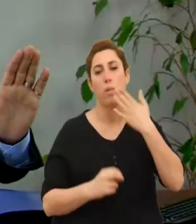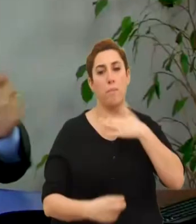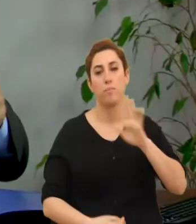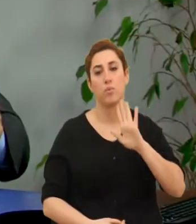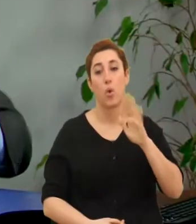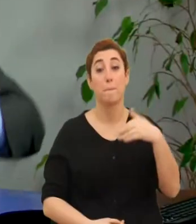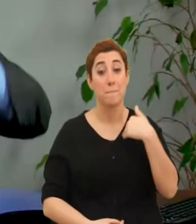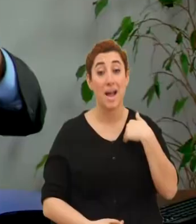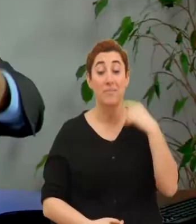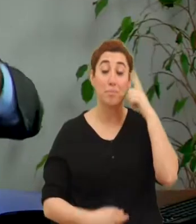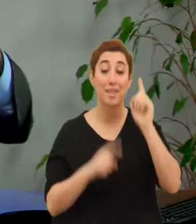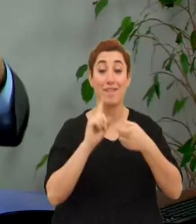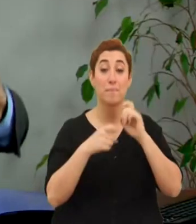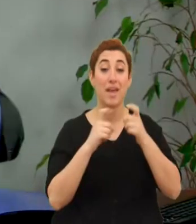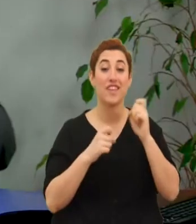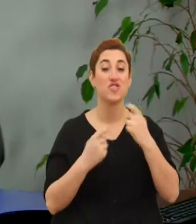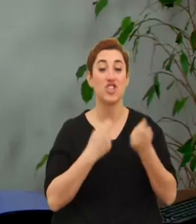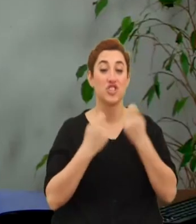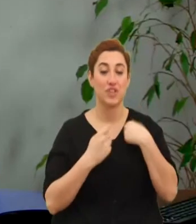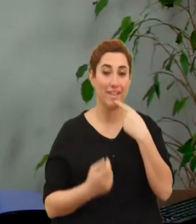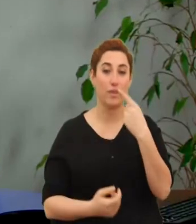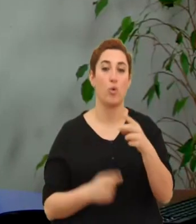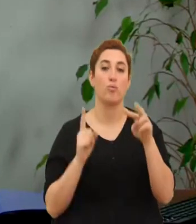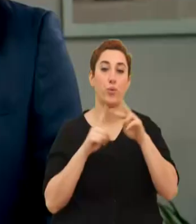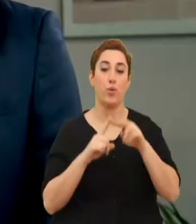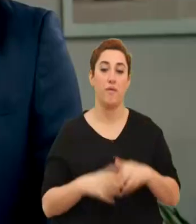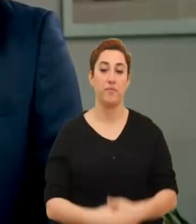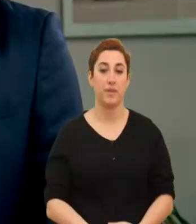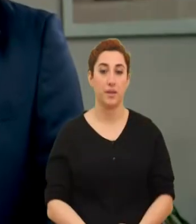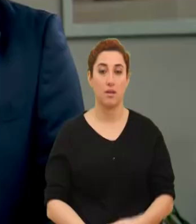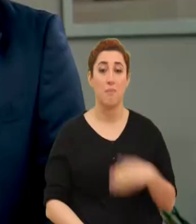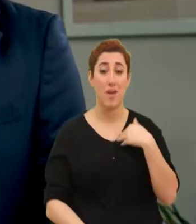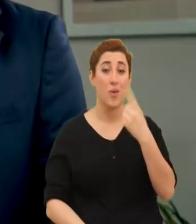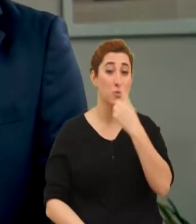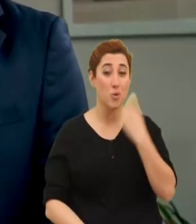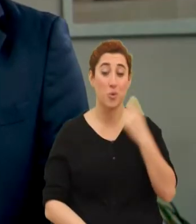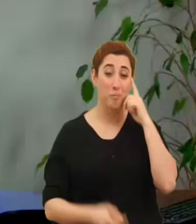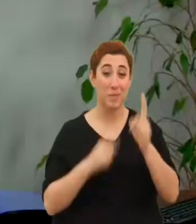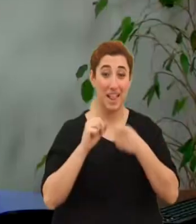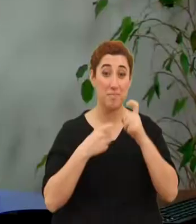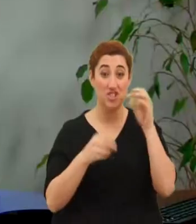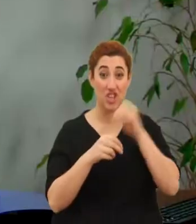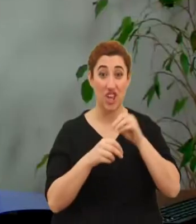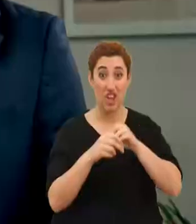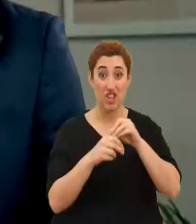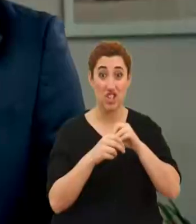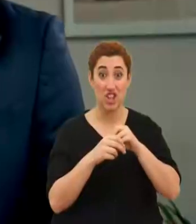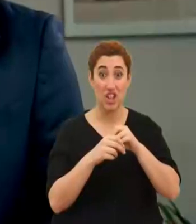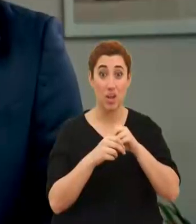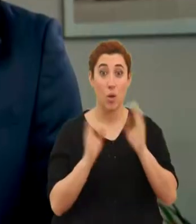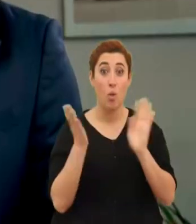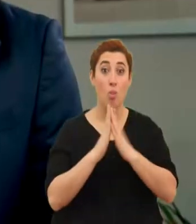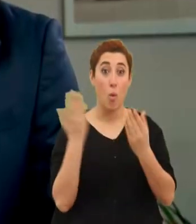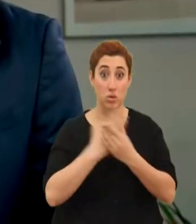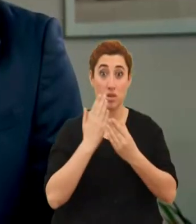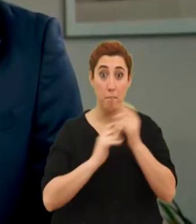problemimiz yok. Ben bilmece performansın diyorum Nurhan. Bana sorduğunuz bilmeceler için